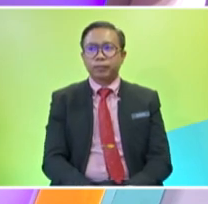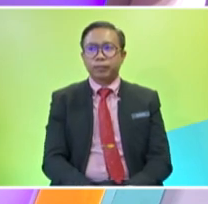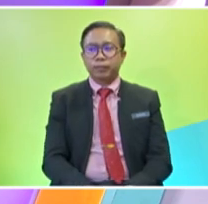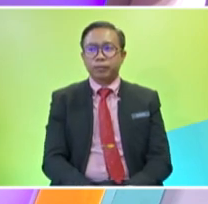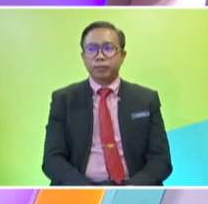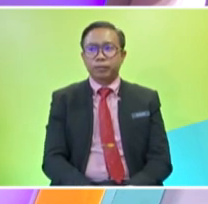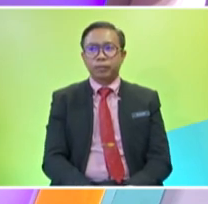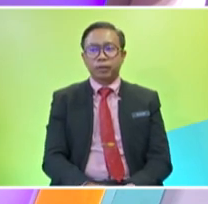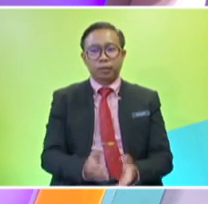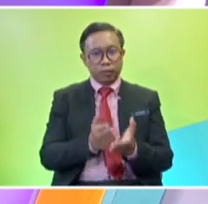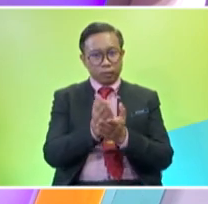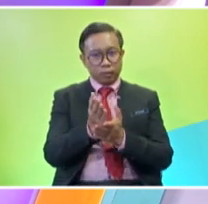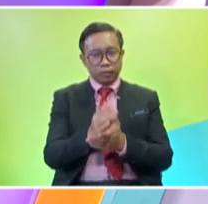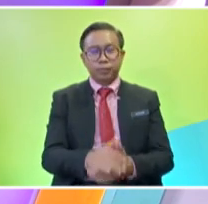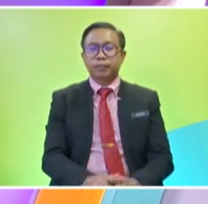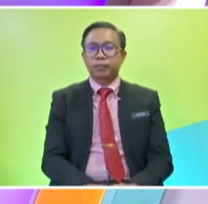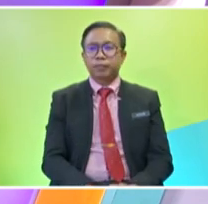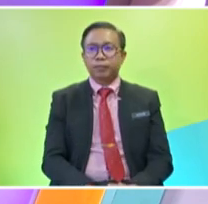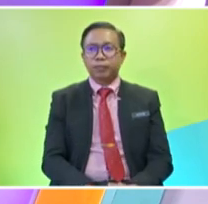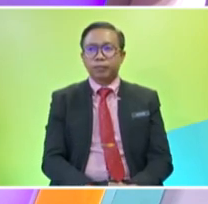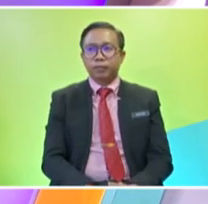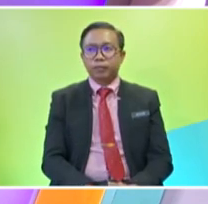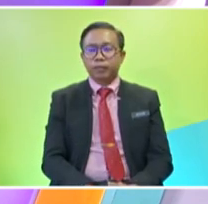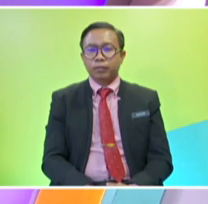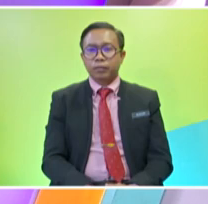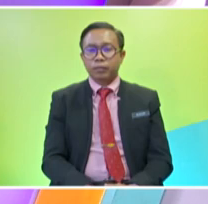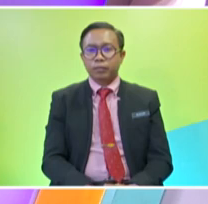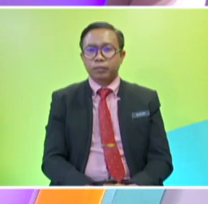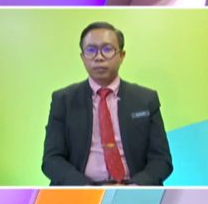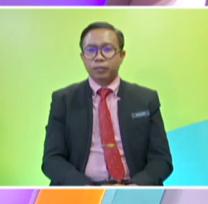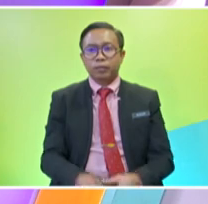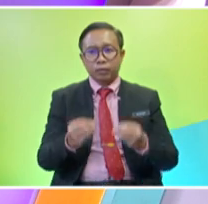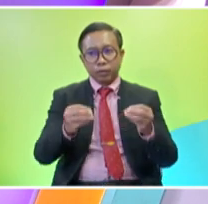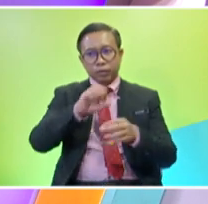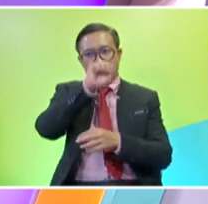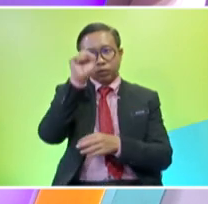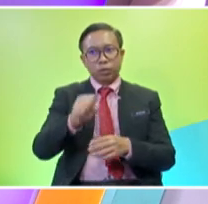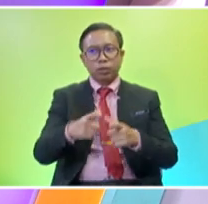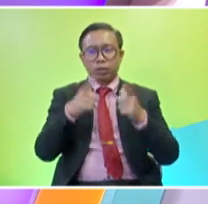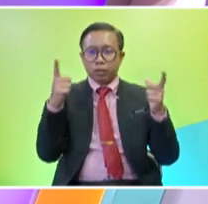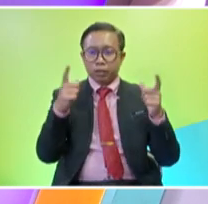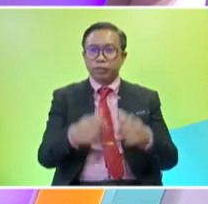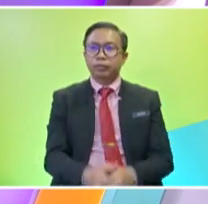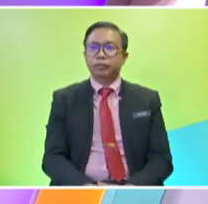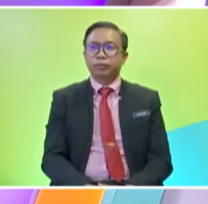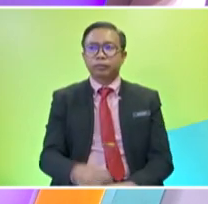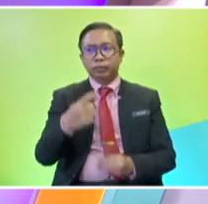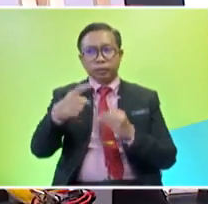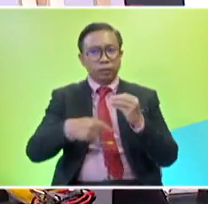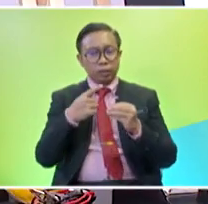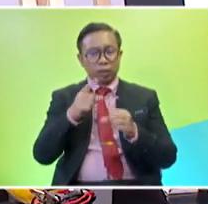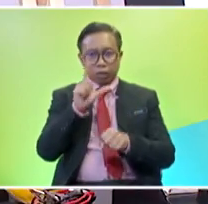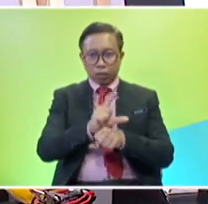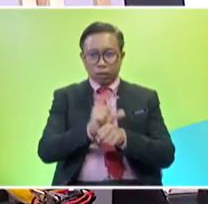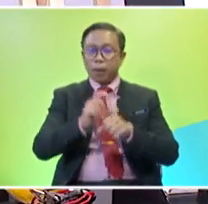selepas ini macam mana Jadi kalau untuk diberi soal yang berlainan kalau tentang pasangan logam